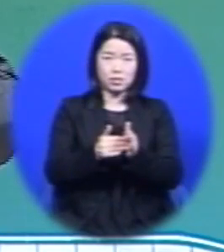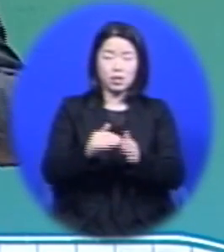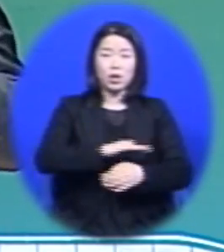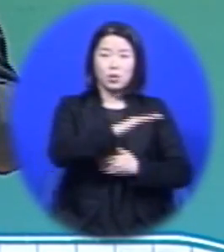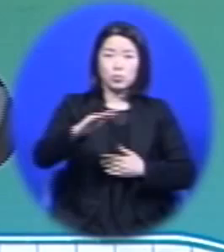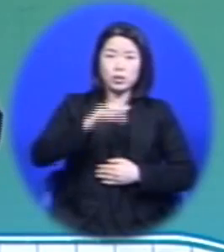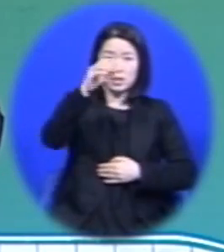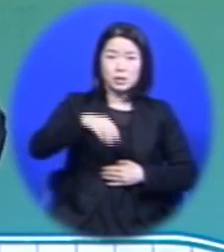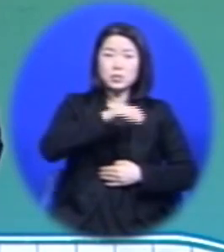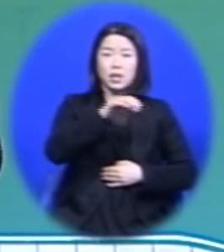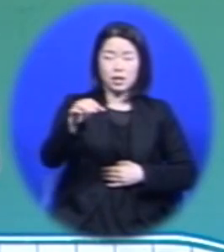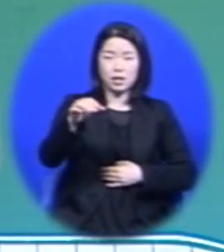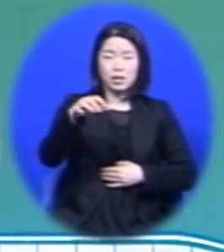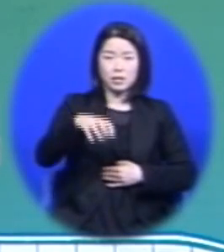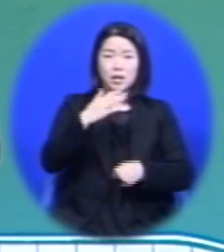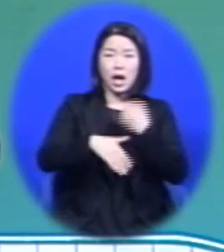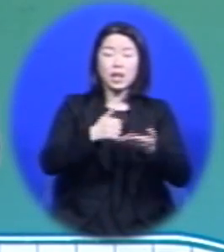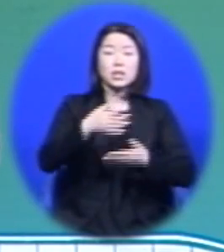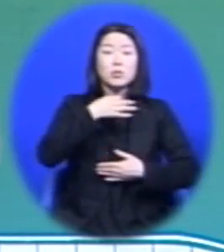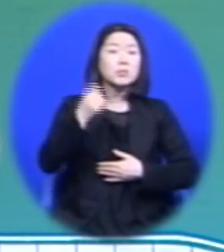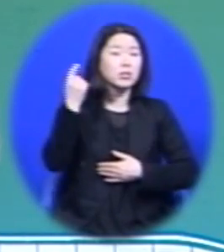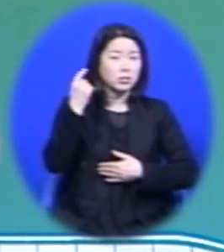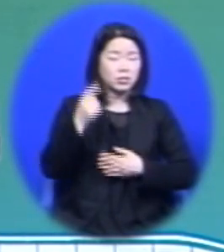우리는 십자가에서 하나님의 음성을 듣습니다.